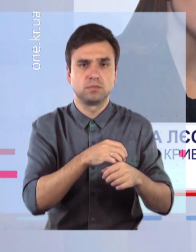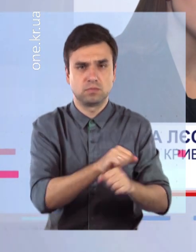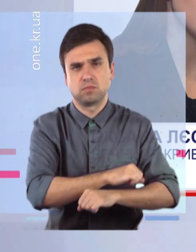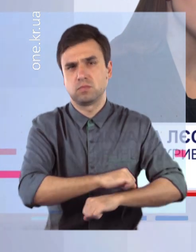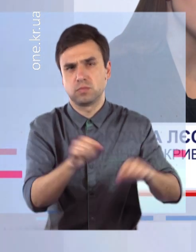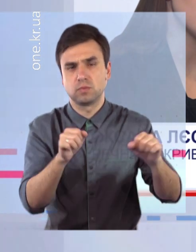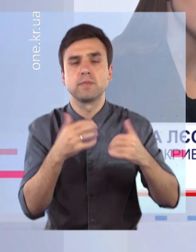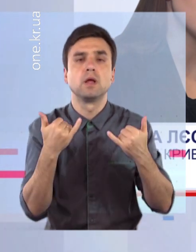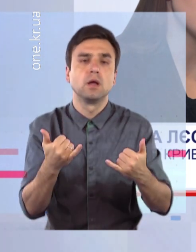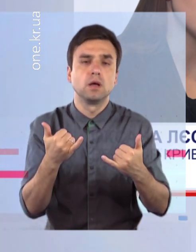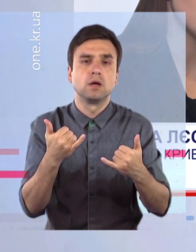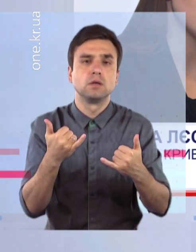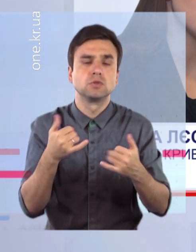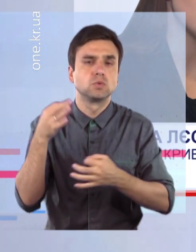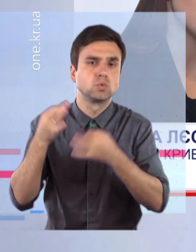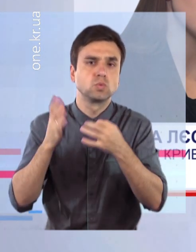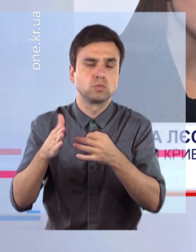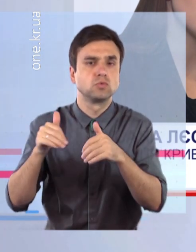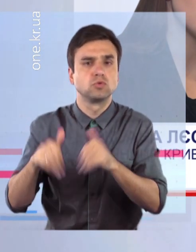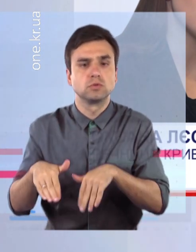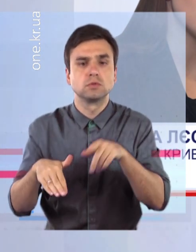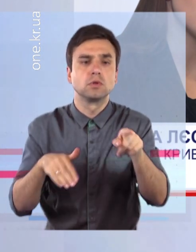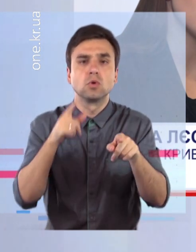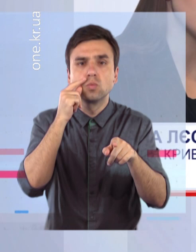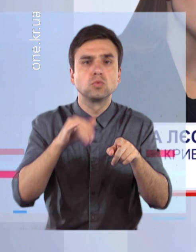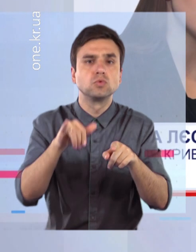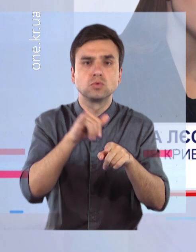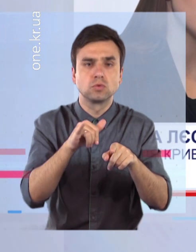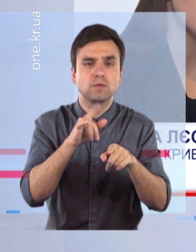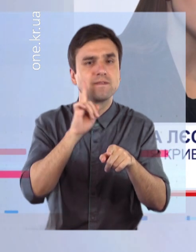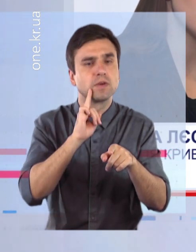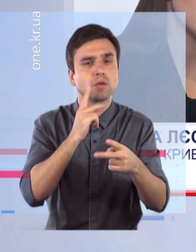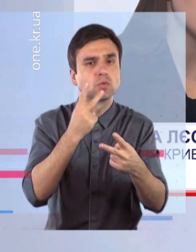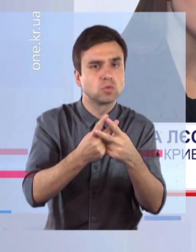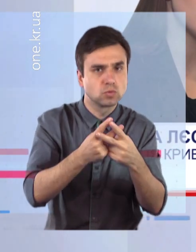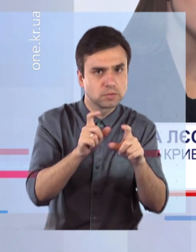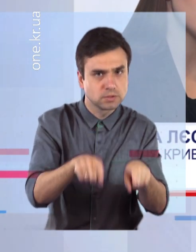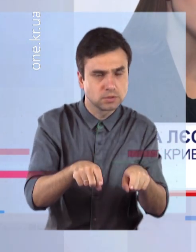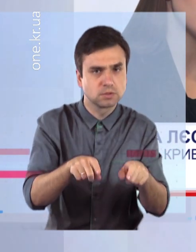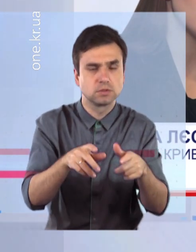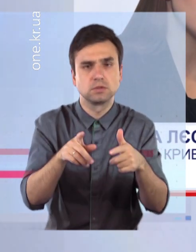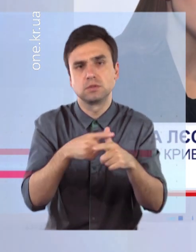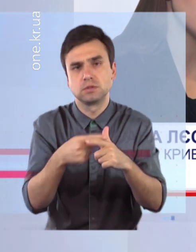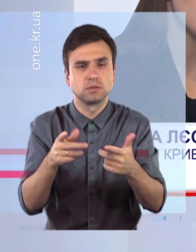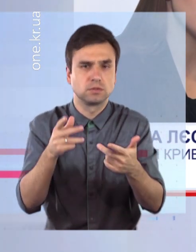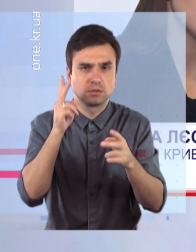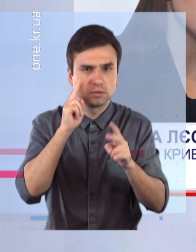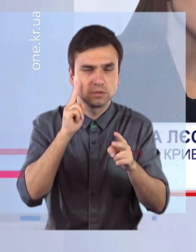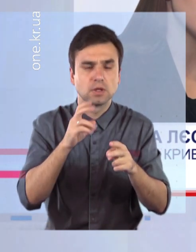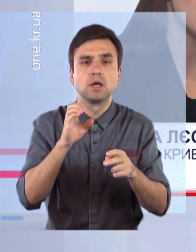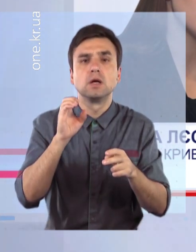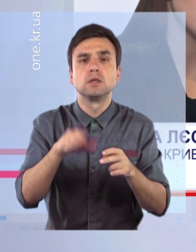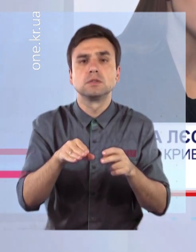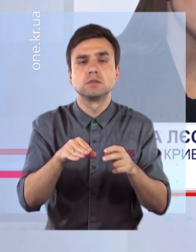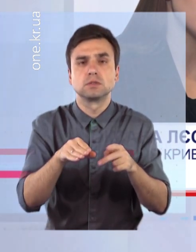Наразі вирішується питання щодо обрання останньому запобіжного заходу. За вказаним фактом відкрито кримінальне провадження, передбачене